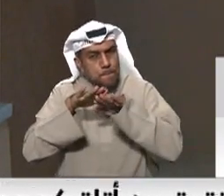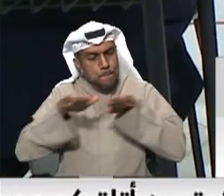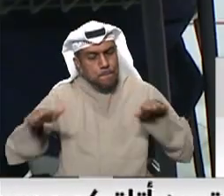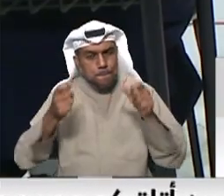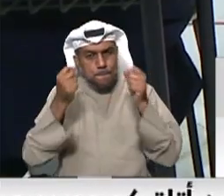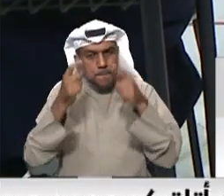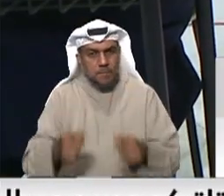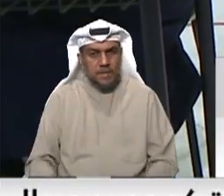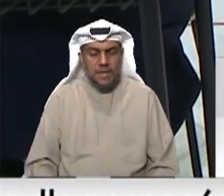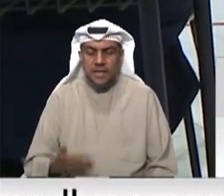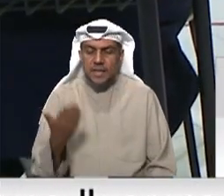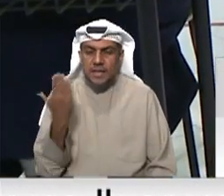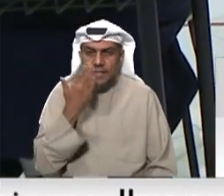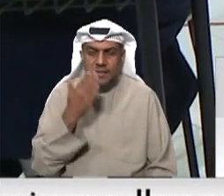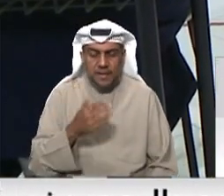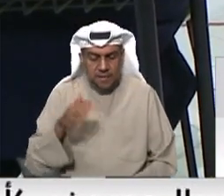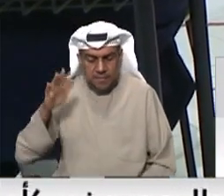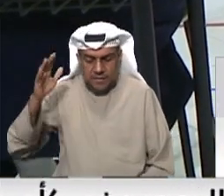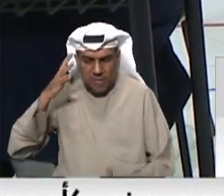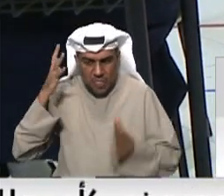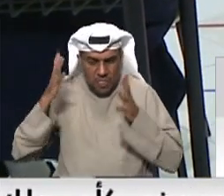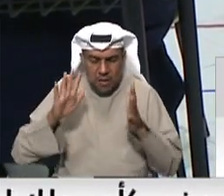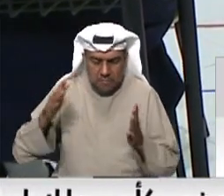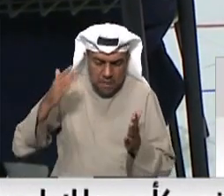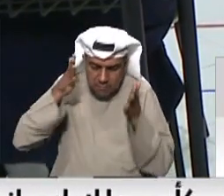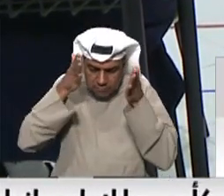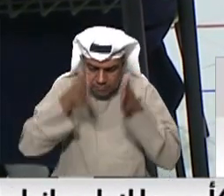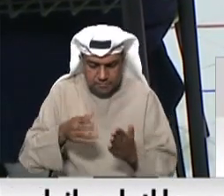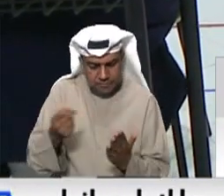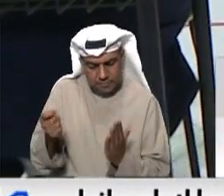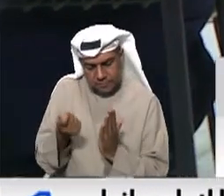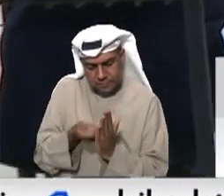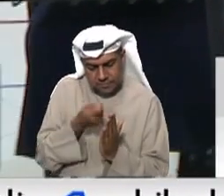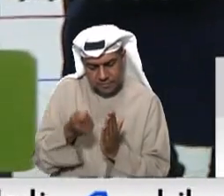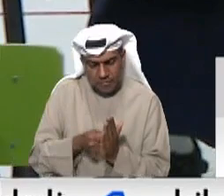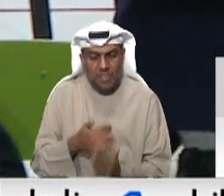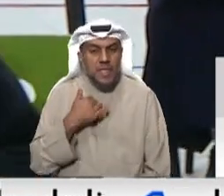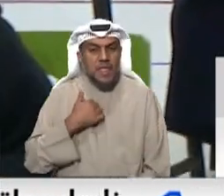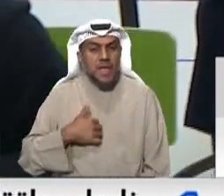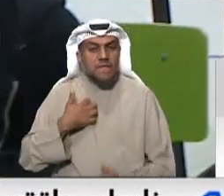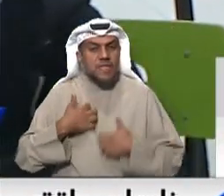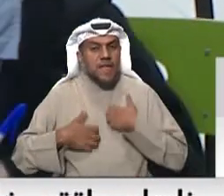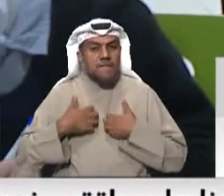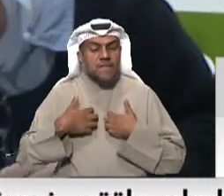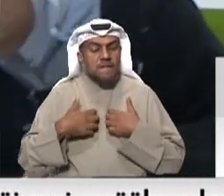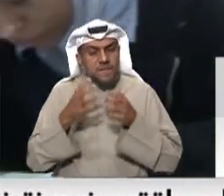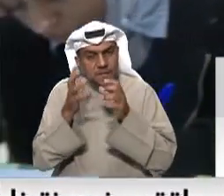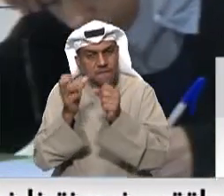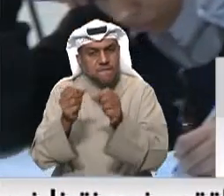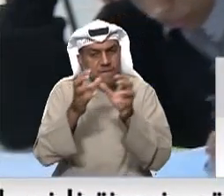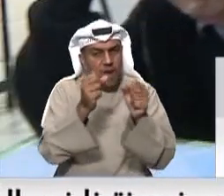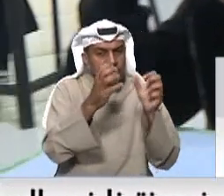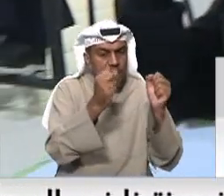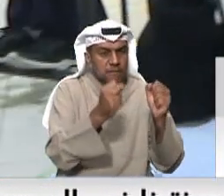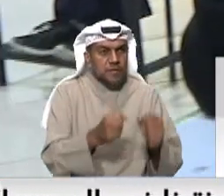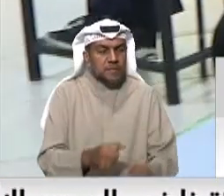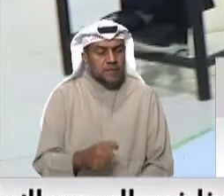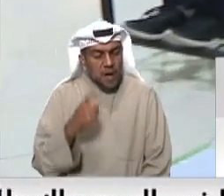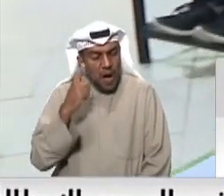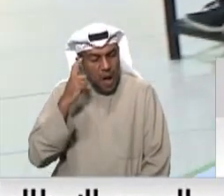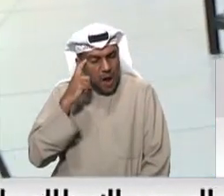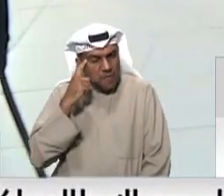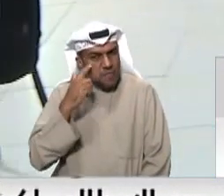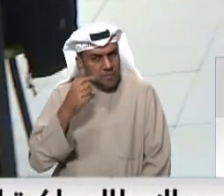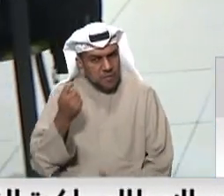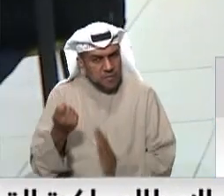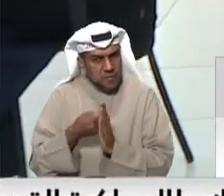المناسبه للطلبه وخاصه التركيز على الجانب النفسي ليصوغ الطالب اجوبته بكل ثقه ويحصل على